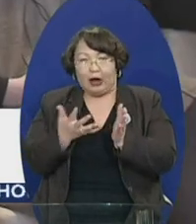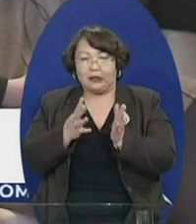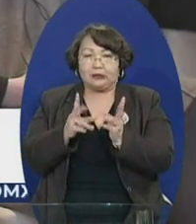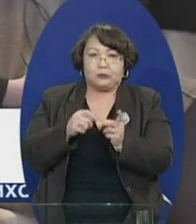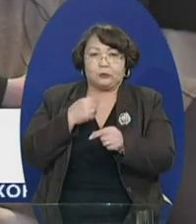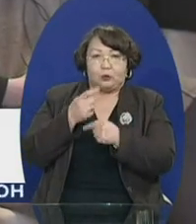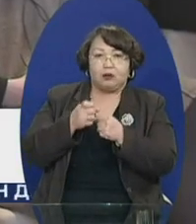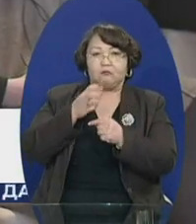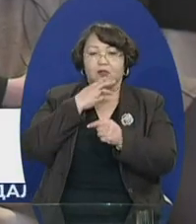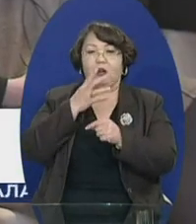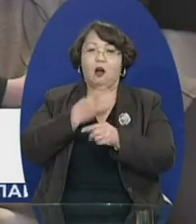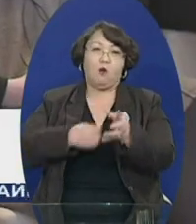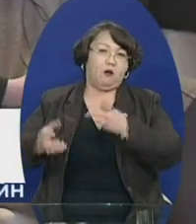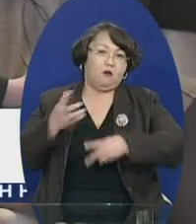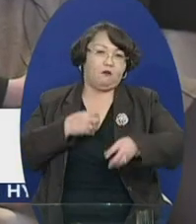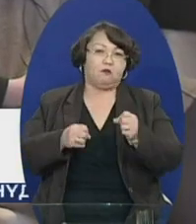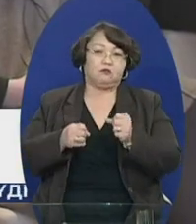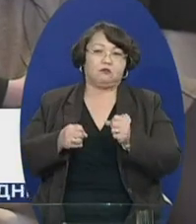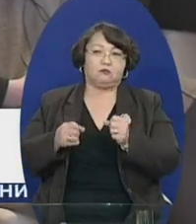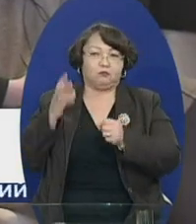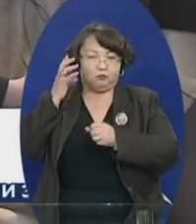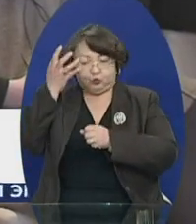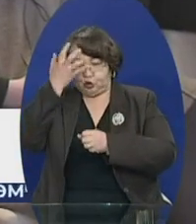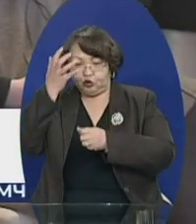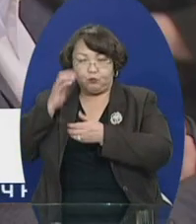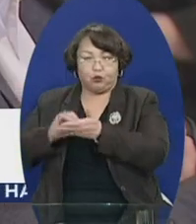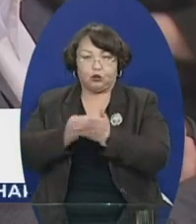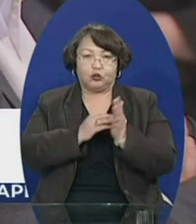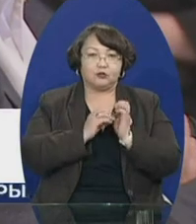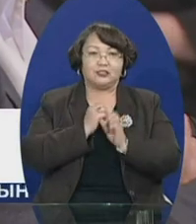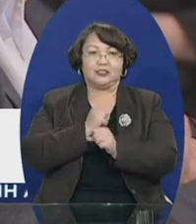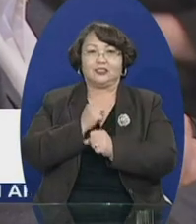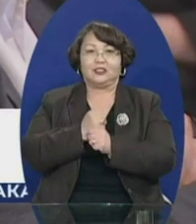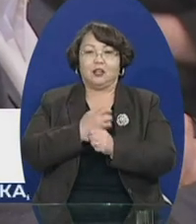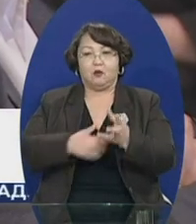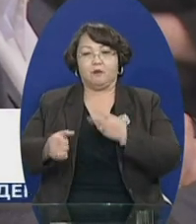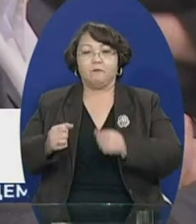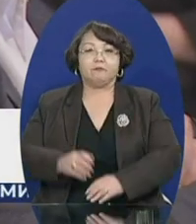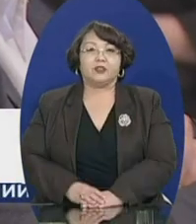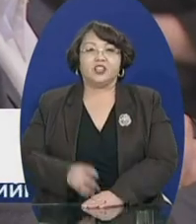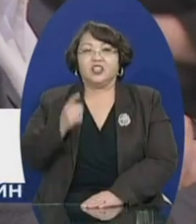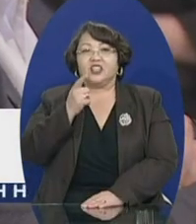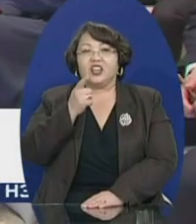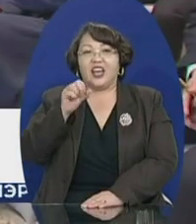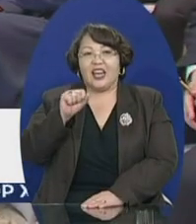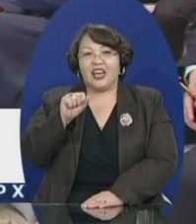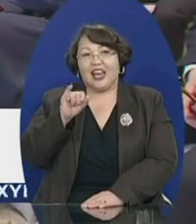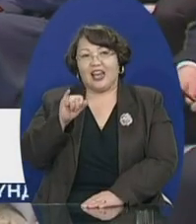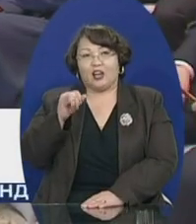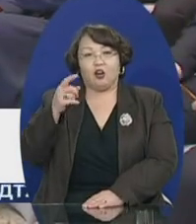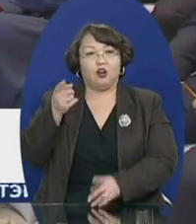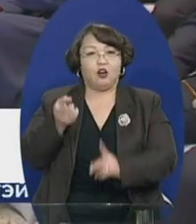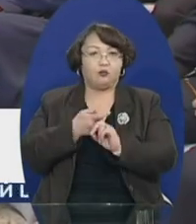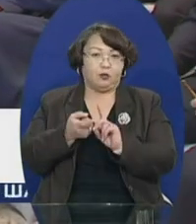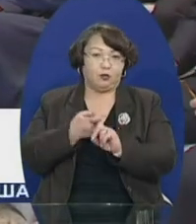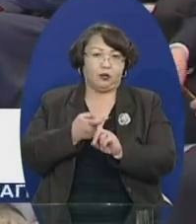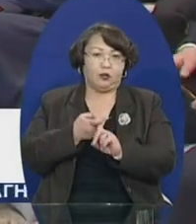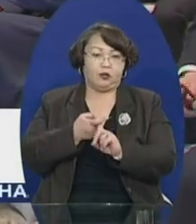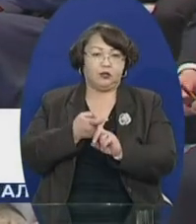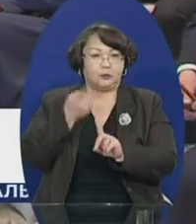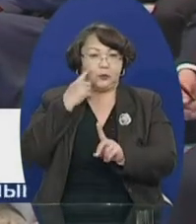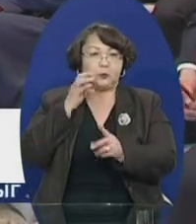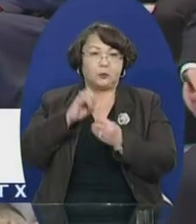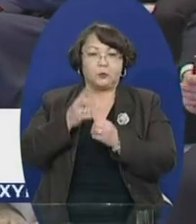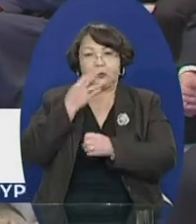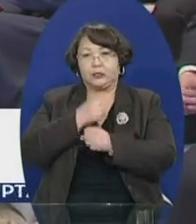байхгүй. Боловсруулалт шинжилгээ ухааны яам цаашид мэдээллийн санг олон төрлөөр боловсруулж хиймэл оюун ухааны төсөлмжтэй шийдвэр гарах үйл явц